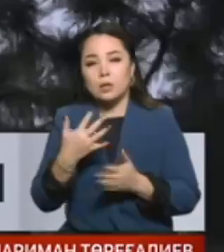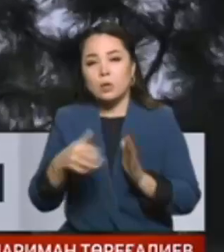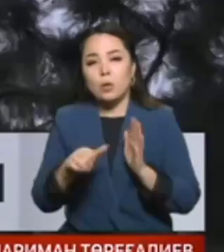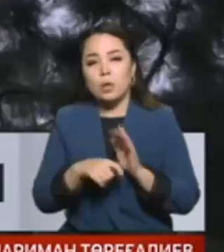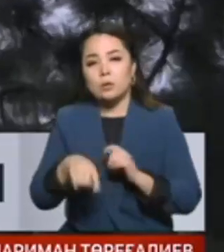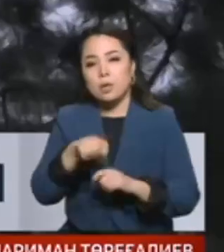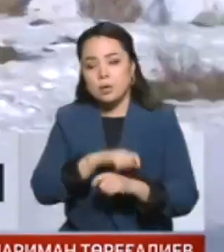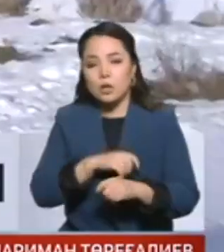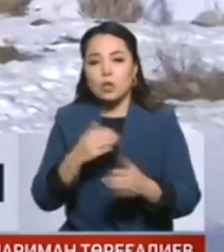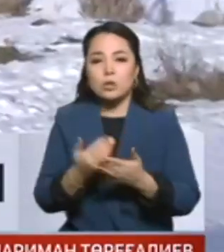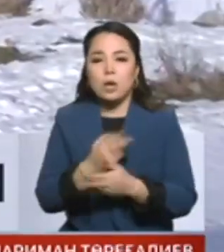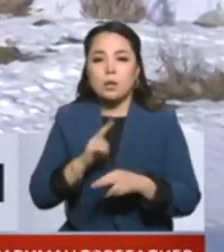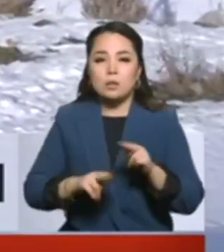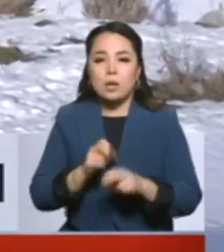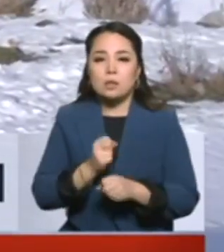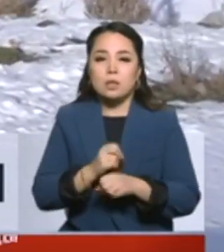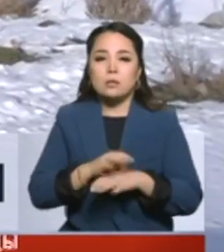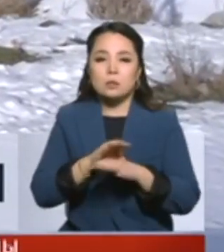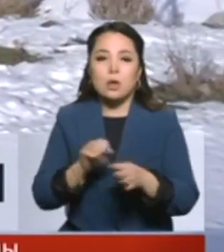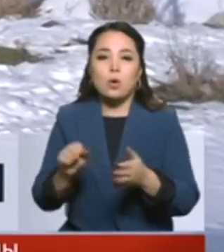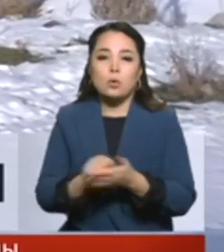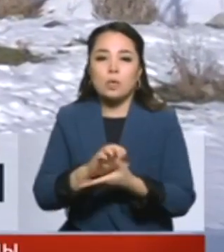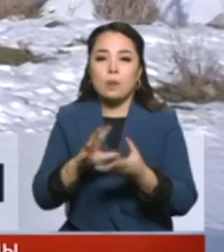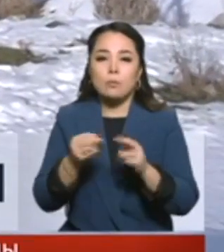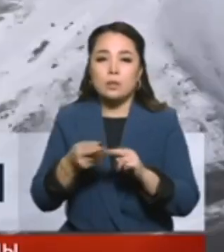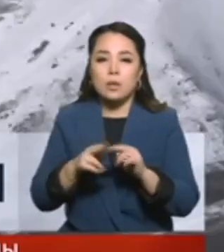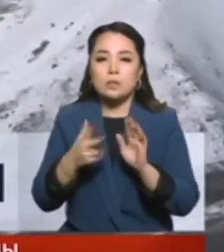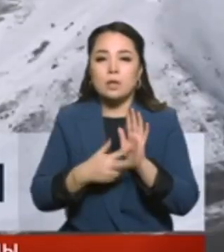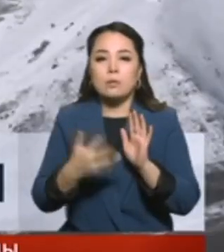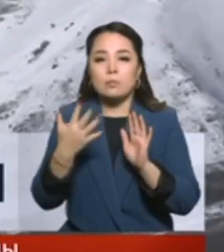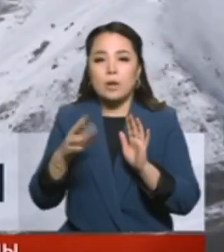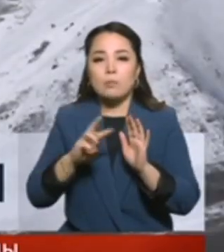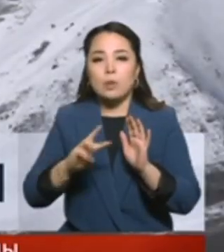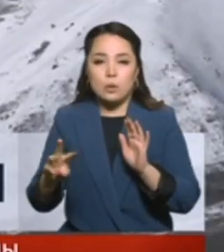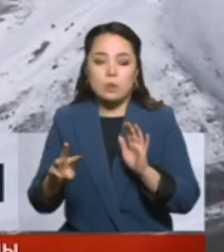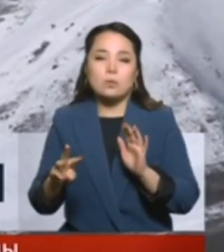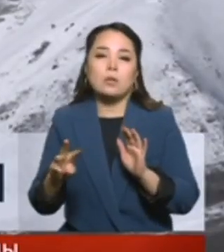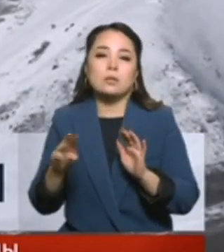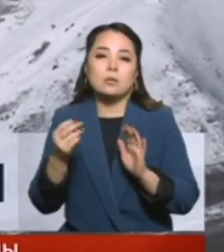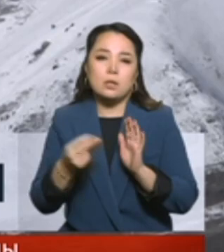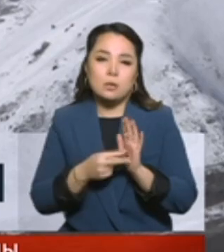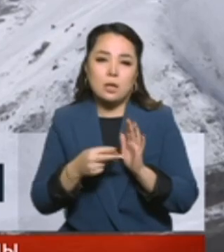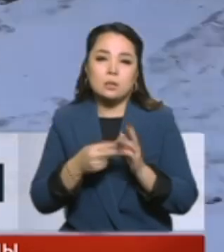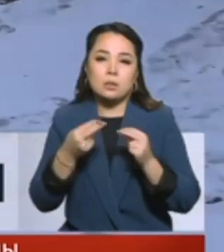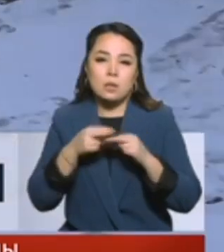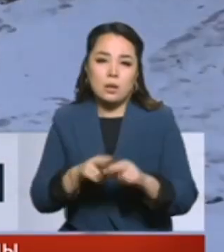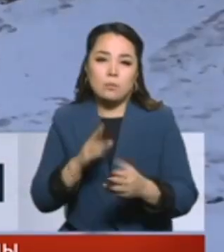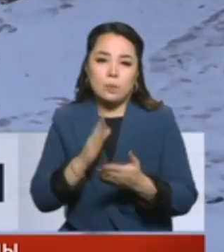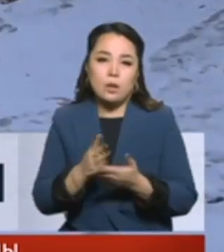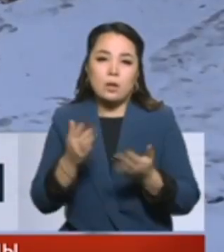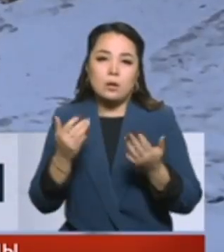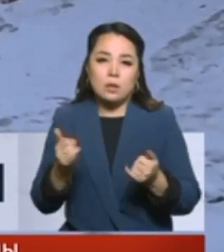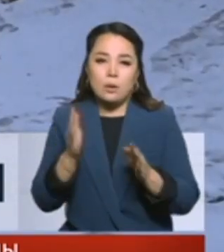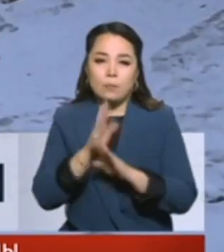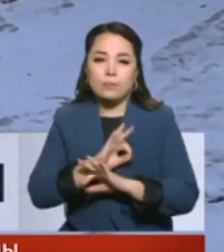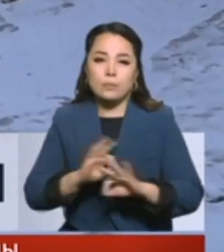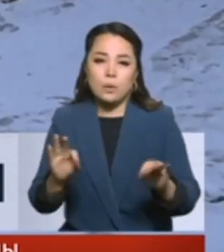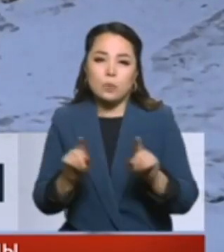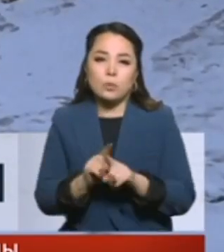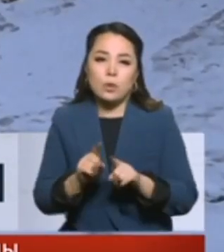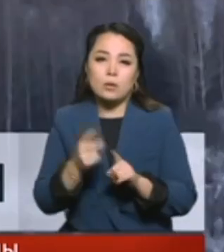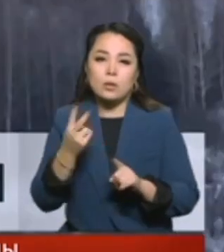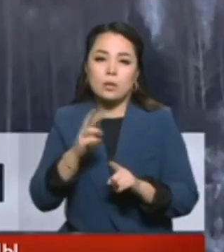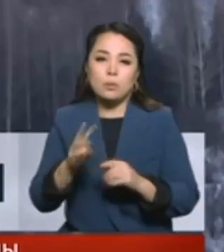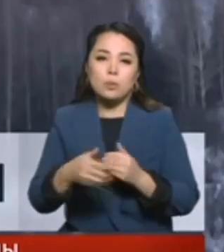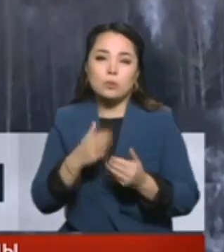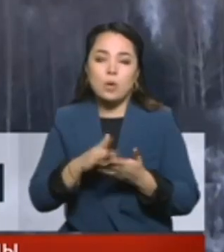шақырым жаңадан төселеді. Ал оның жобалық сметалық құжаттарына 85 миллион теңге қаржы бөлінді. Былтыр аймақтың тұмса табиғатын тамашалауға 2